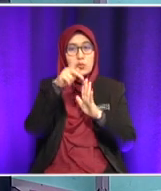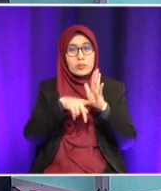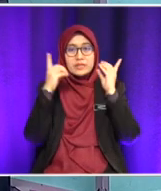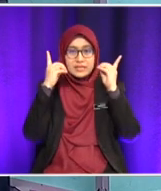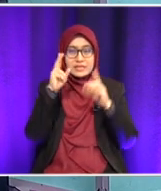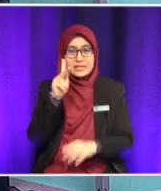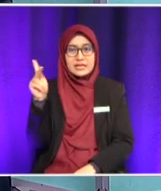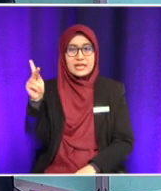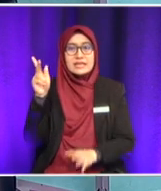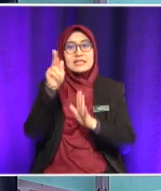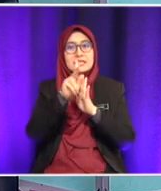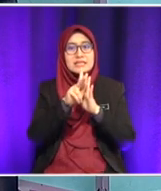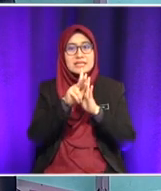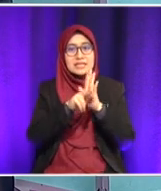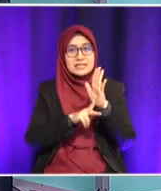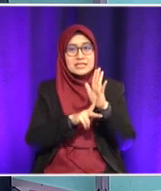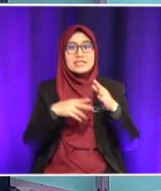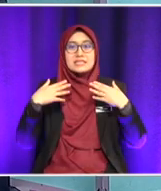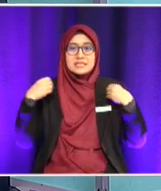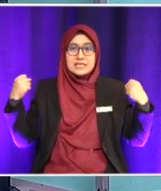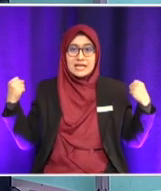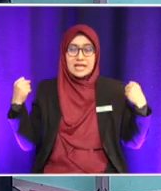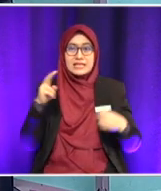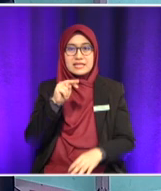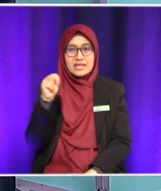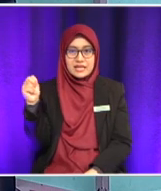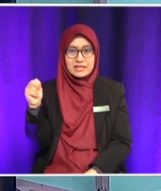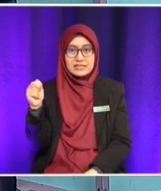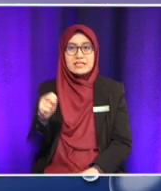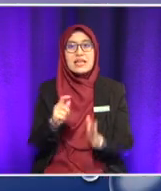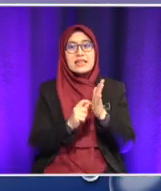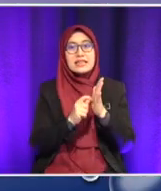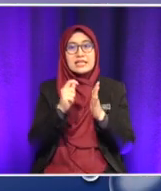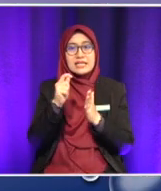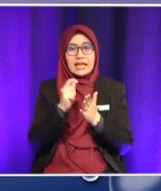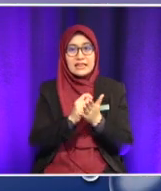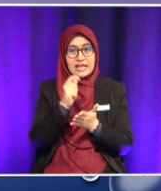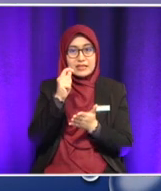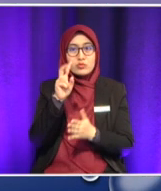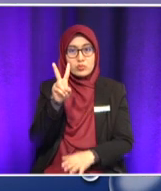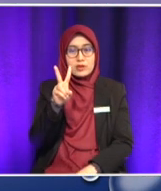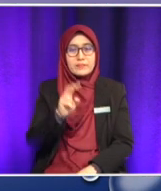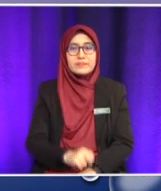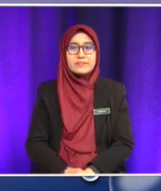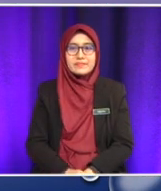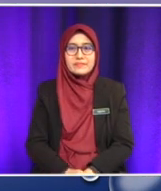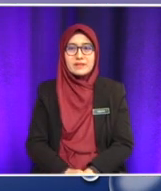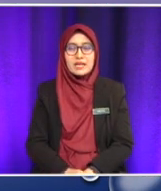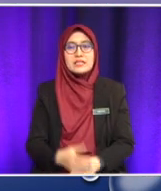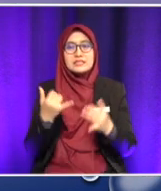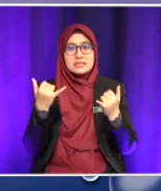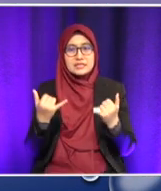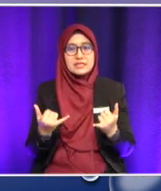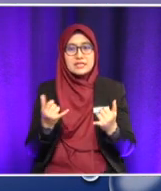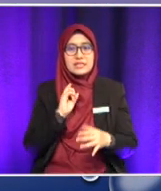yang kita kebincangkan yang pertama menyatakan maksud gangguan seksual dan pendarahan seksual